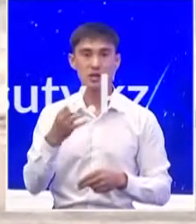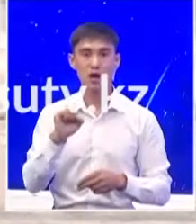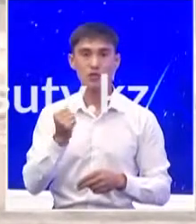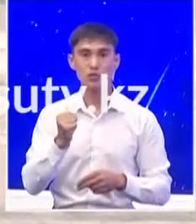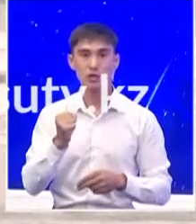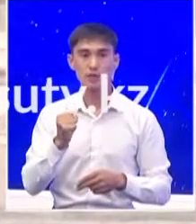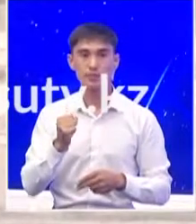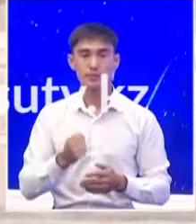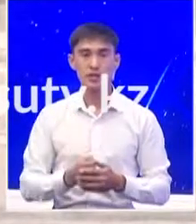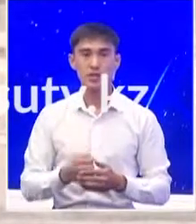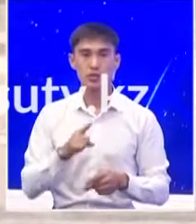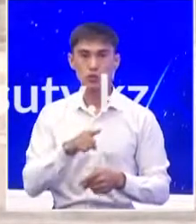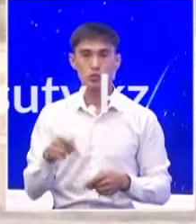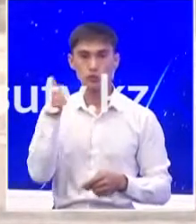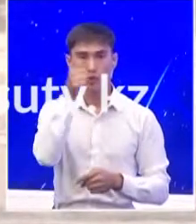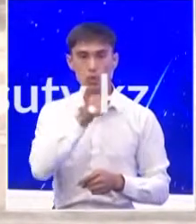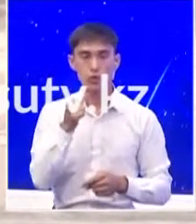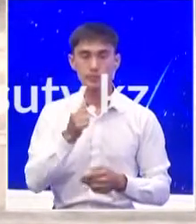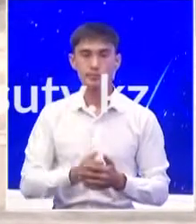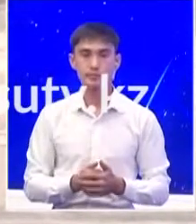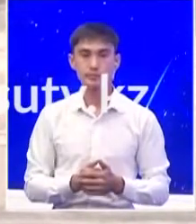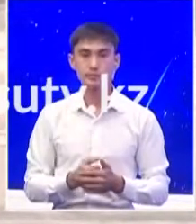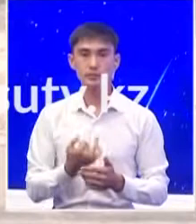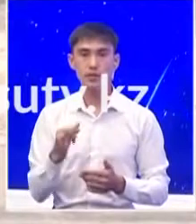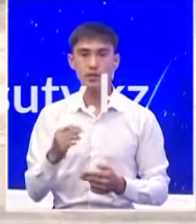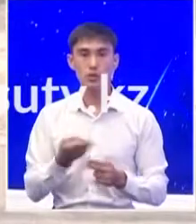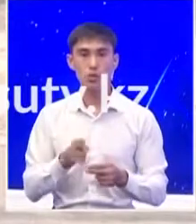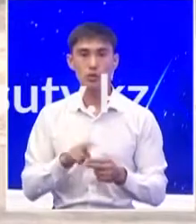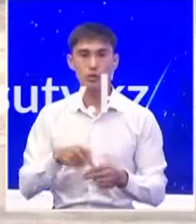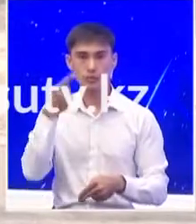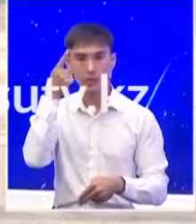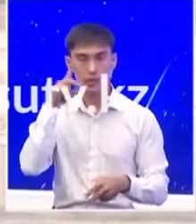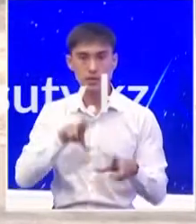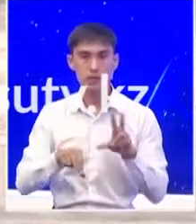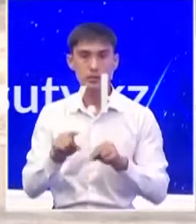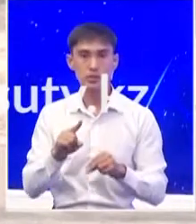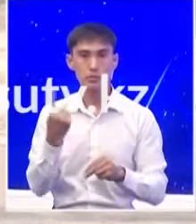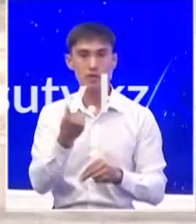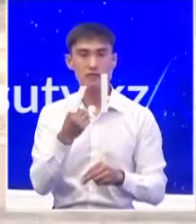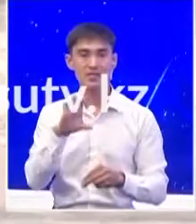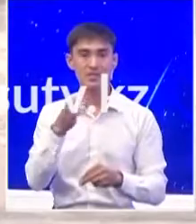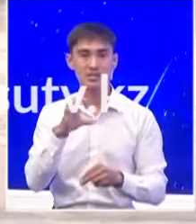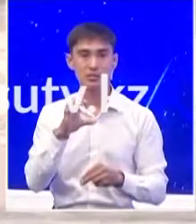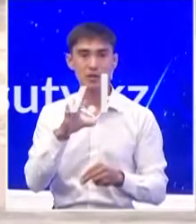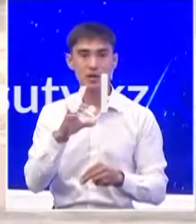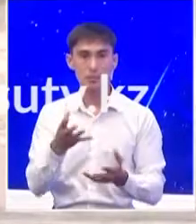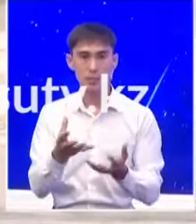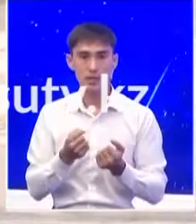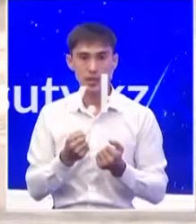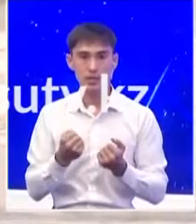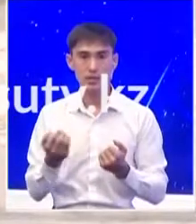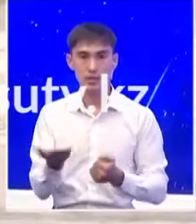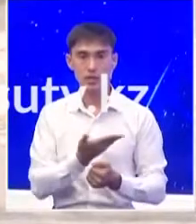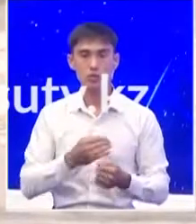августа текущего года и очень надеемся 1 сентября принять